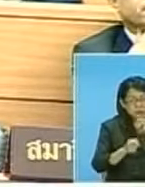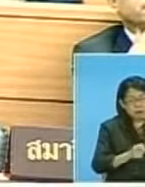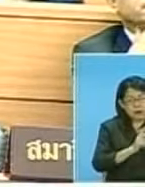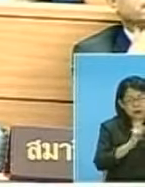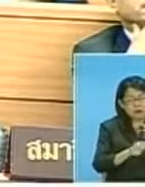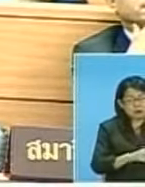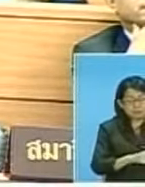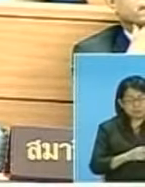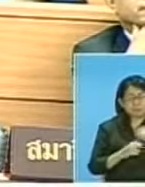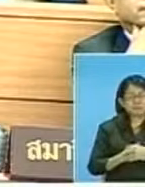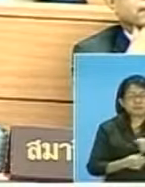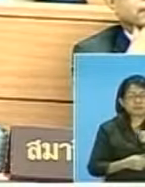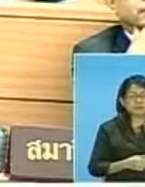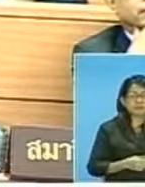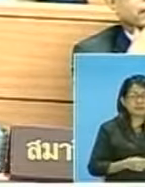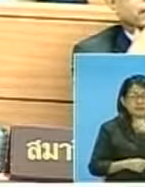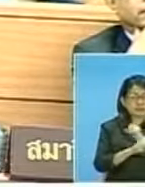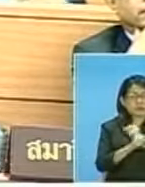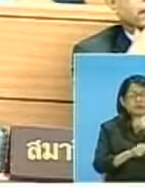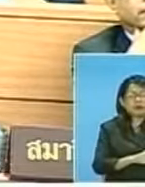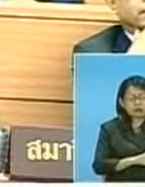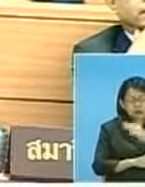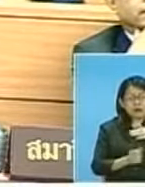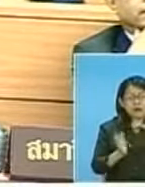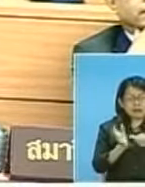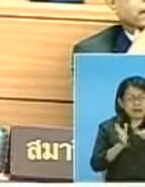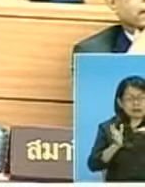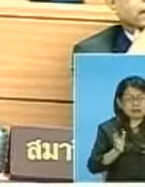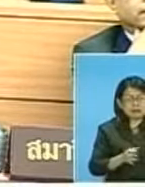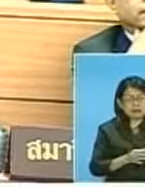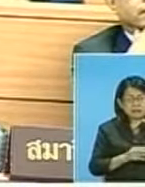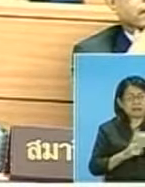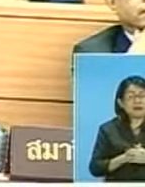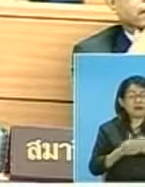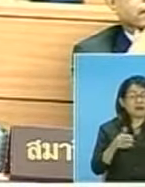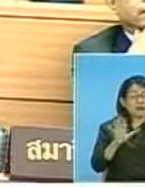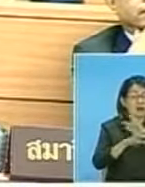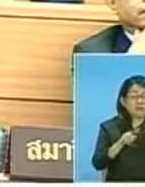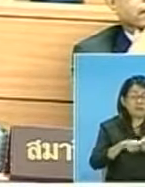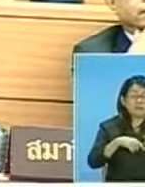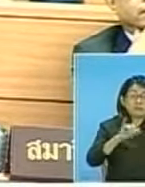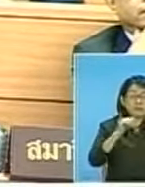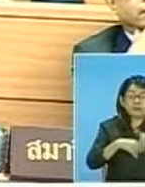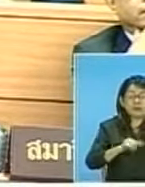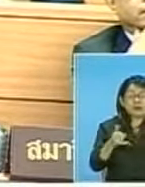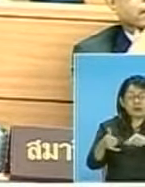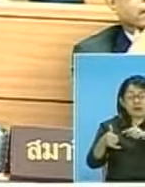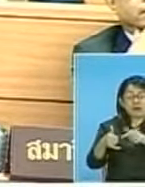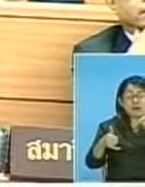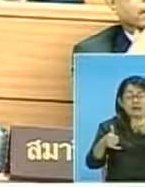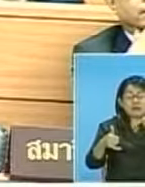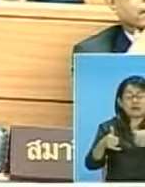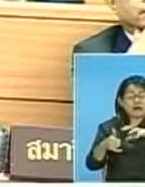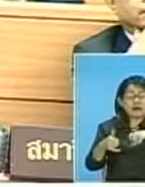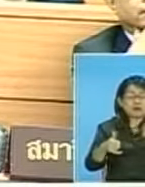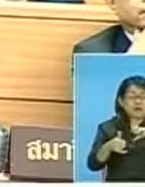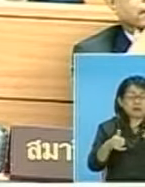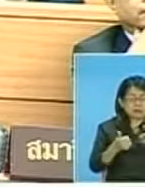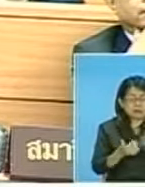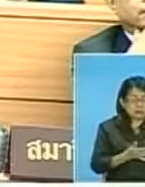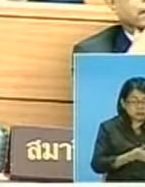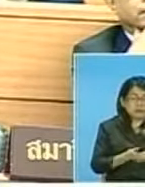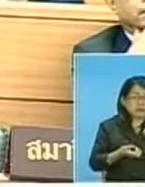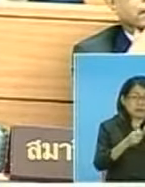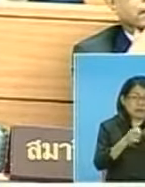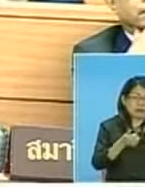ว่าเป็นการป้องกันไว้ดีกว่าที่จะแก้นั่นก็คือว่าไม่ใช่ปล่อยให้บุคคลเหล่านี้เข้ามาเป็นส.ส.ร.แล้วเราก็หาทาง